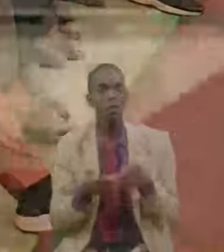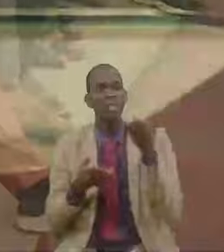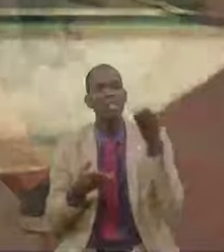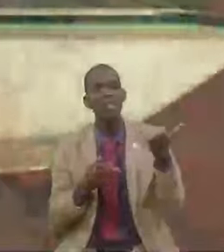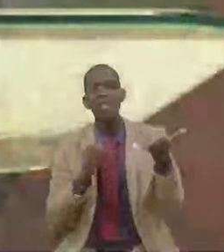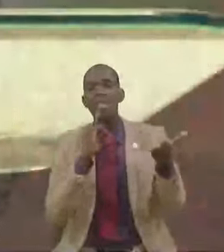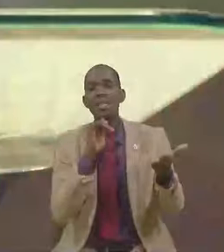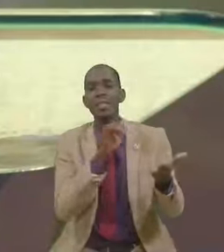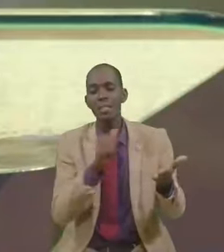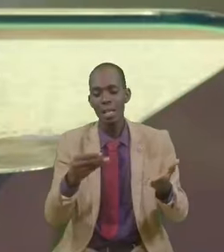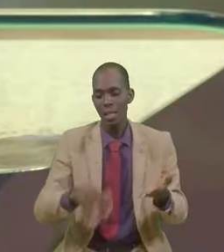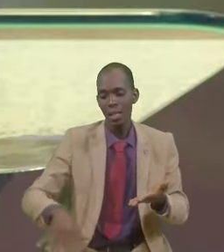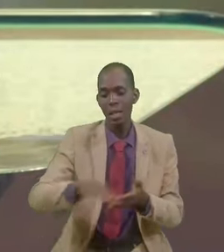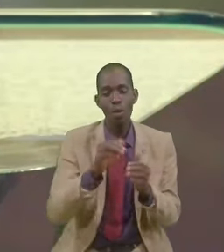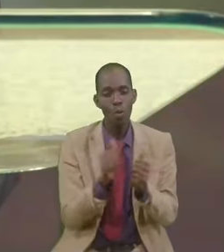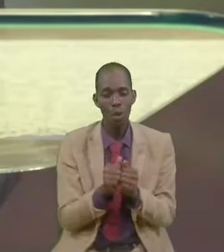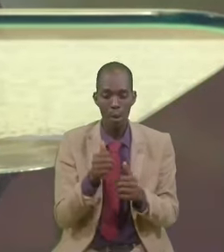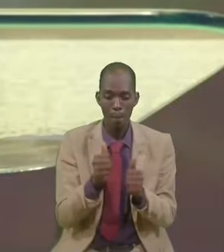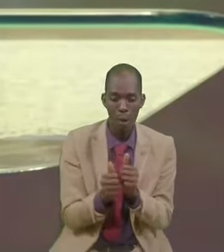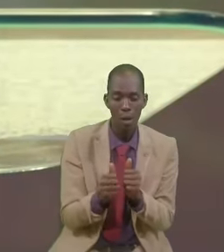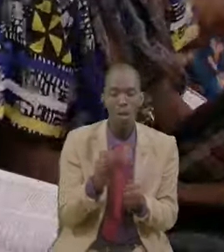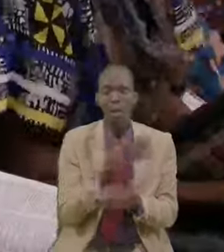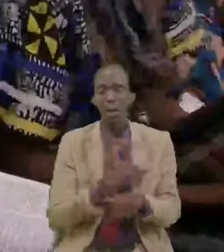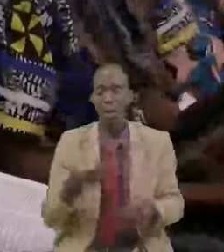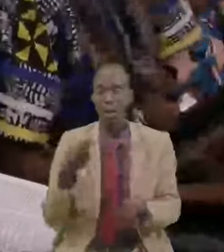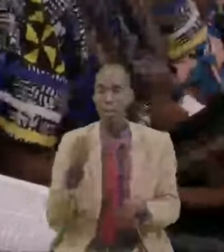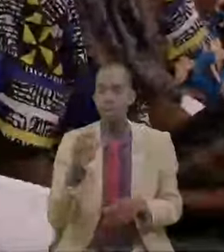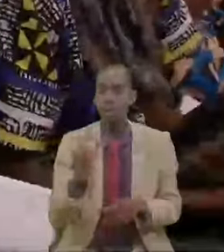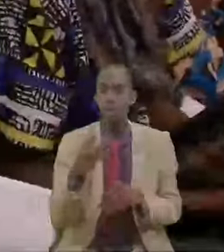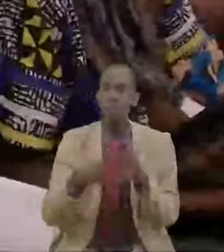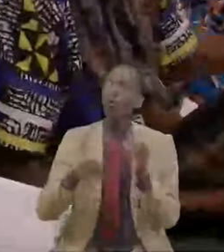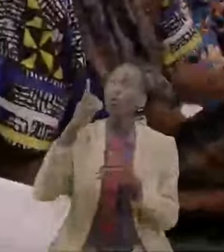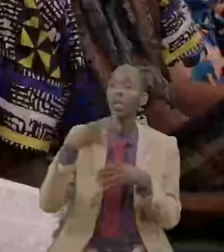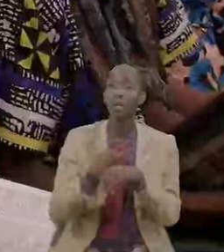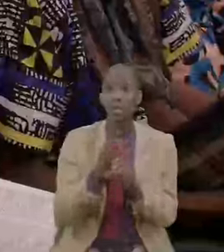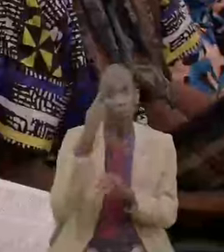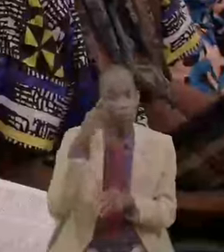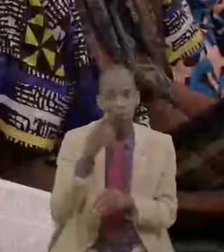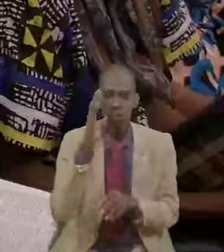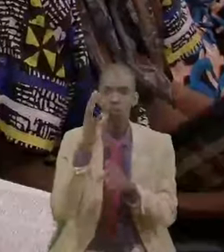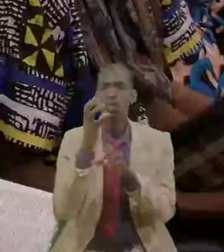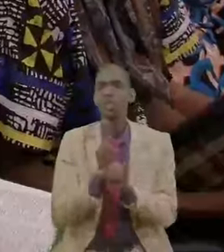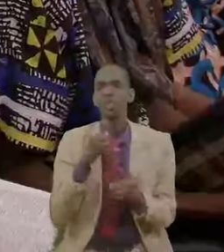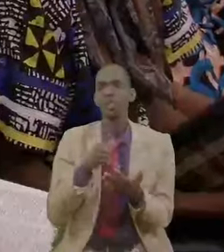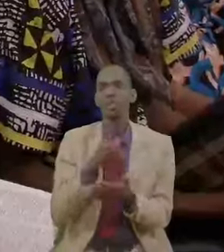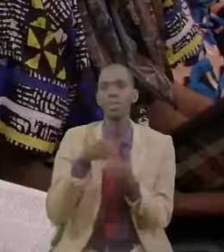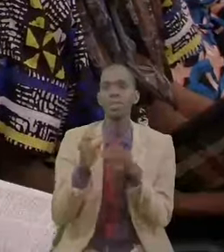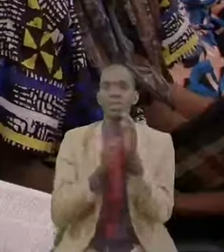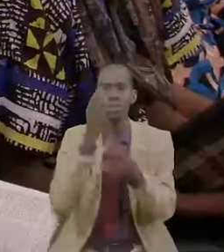miel. Le pourquoi Dieu vous a créé, vous allez le réaliser. Mais vous savez, mais si vous ne comprenez